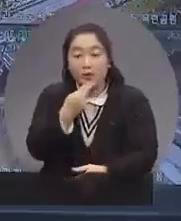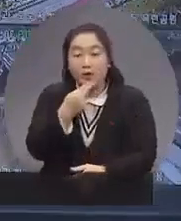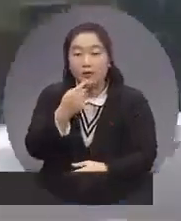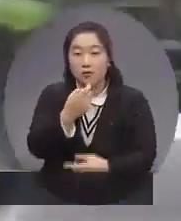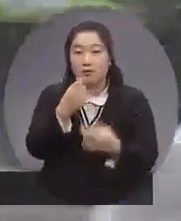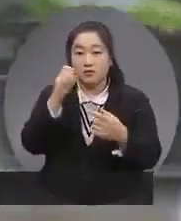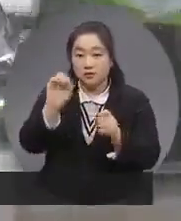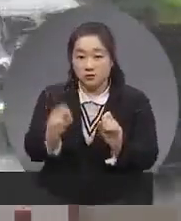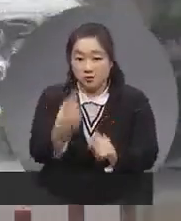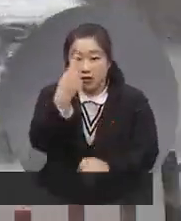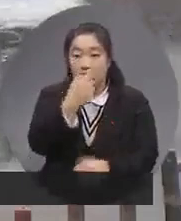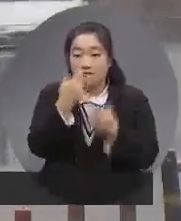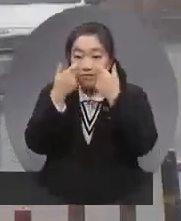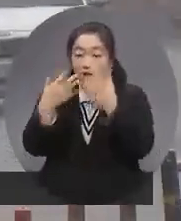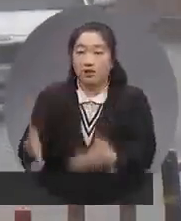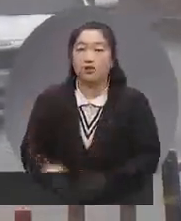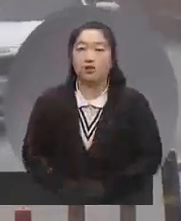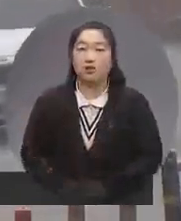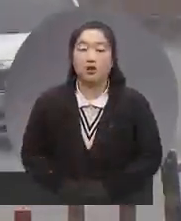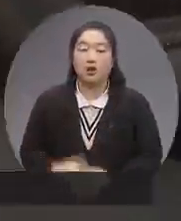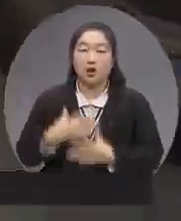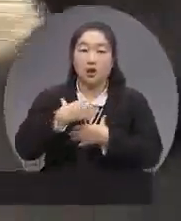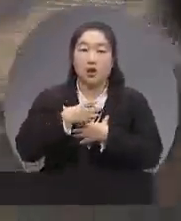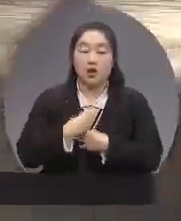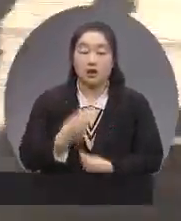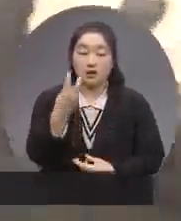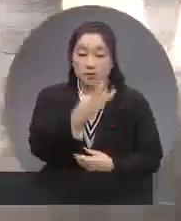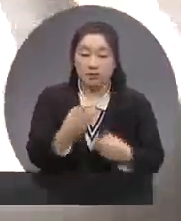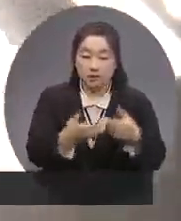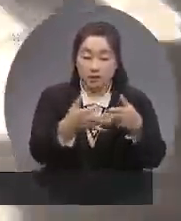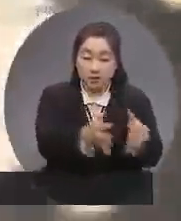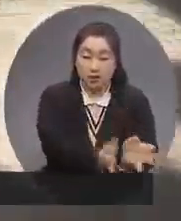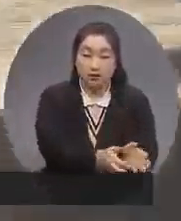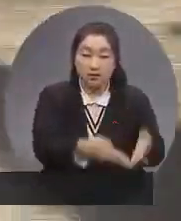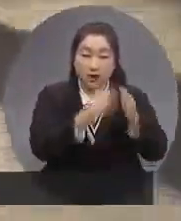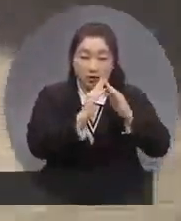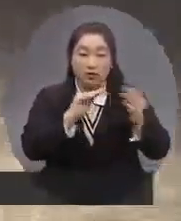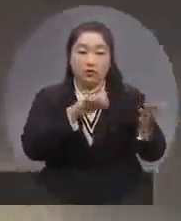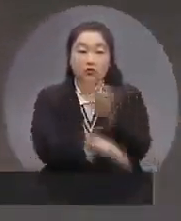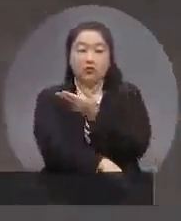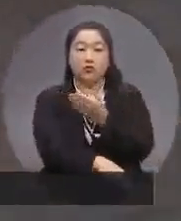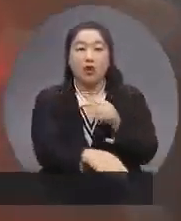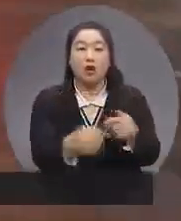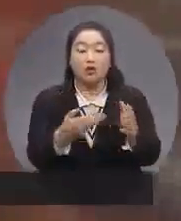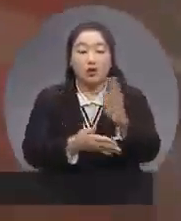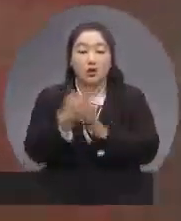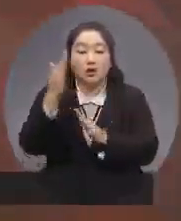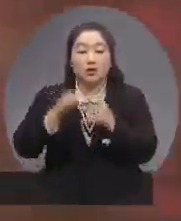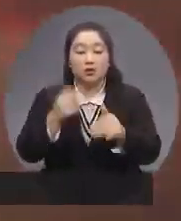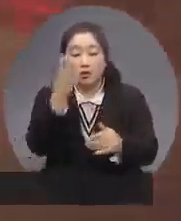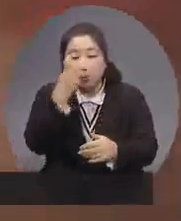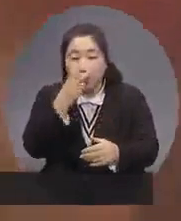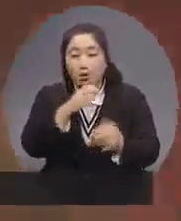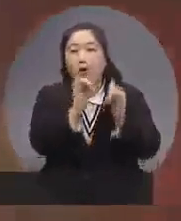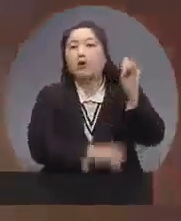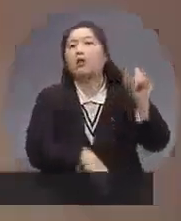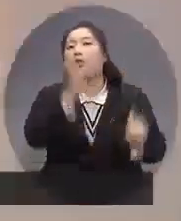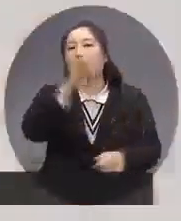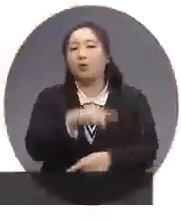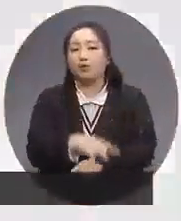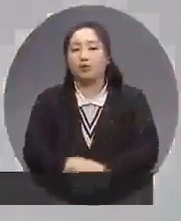명확히 밝히려는 겁니다. 안전감찰팀 창설 이후 지자체의 부실 제설 논란에 대한 조사는 이번이 처음입니다.